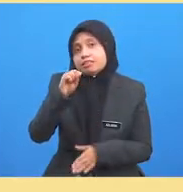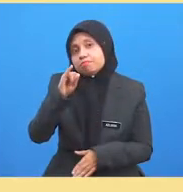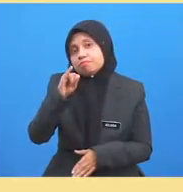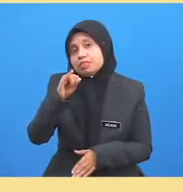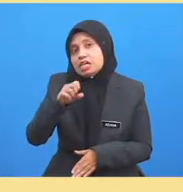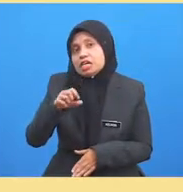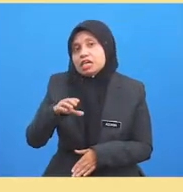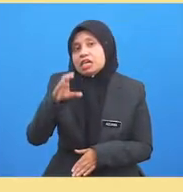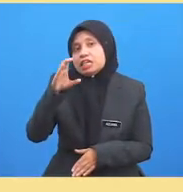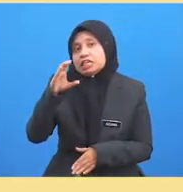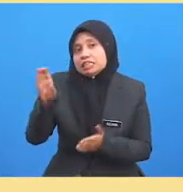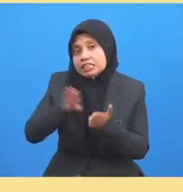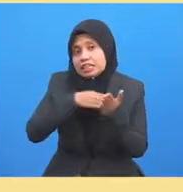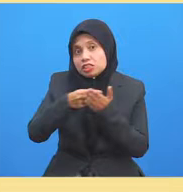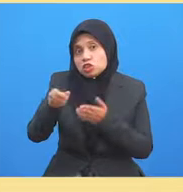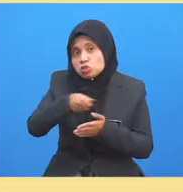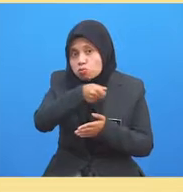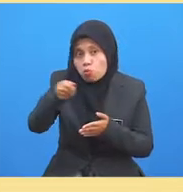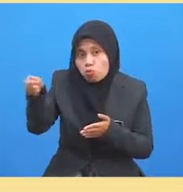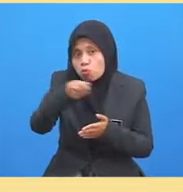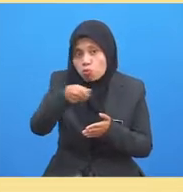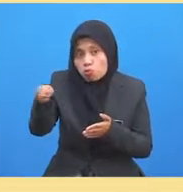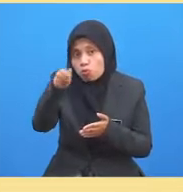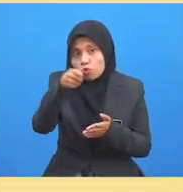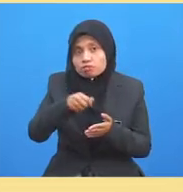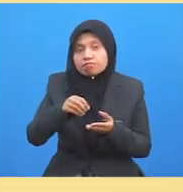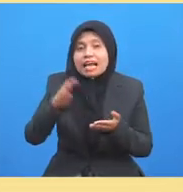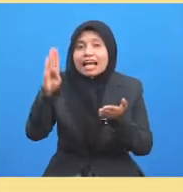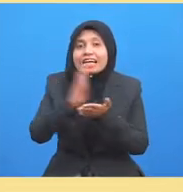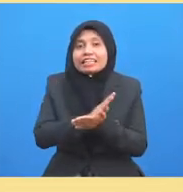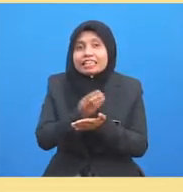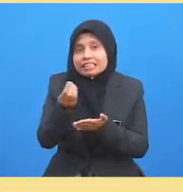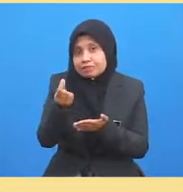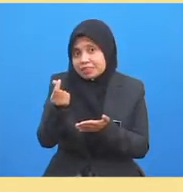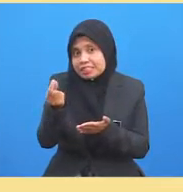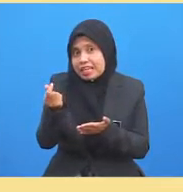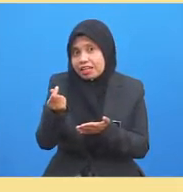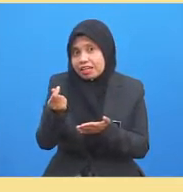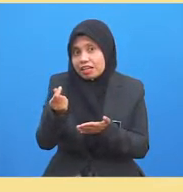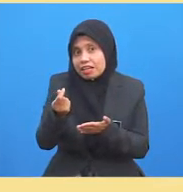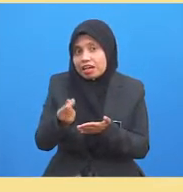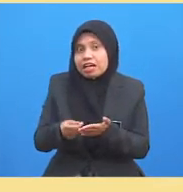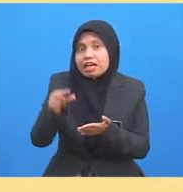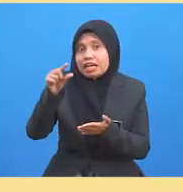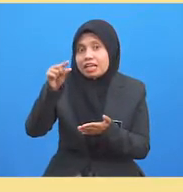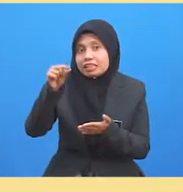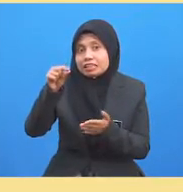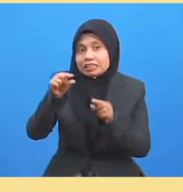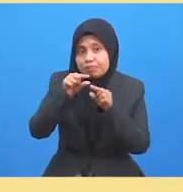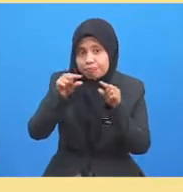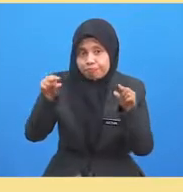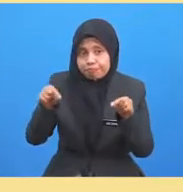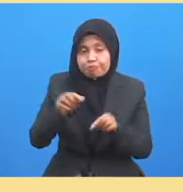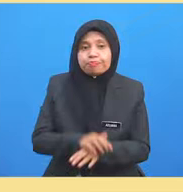cat semburan atau aerosol, kertas pasi, masking tape.